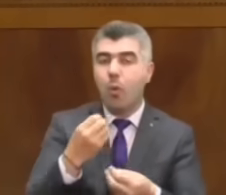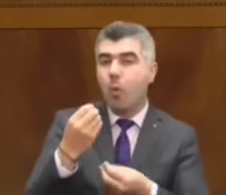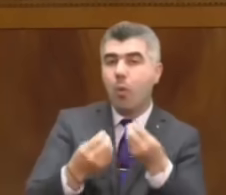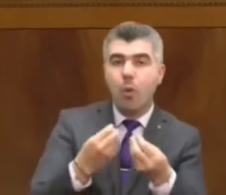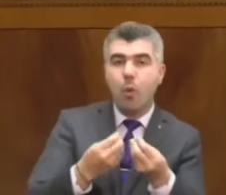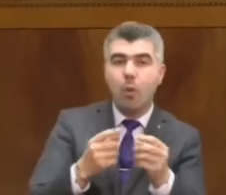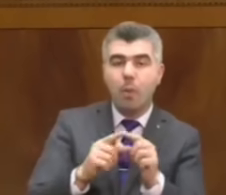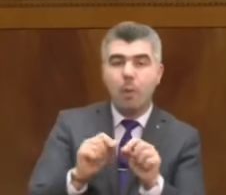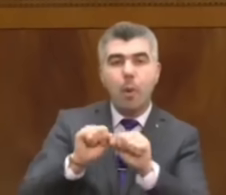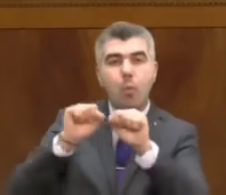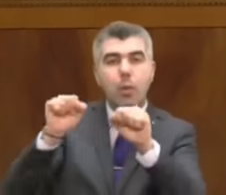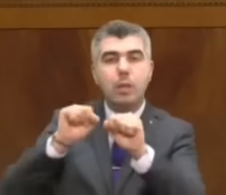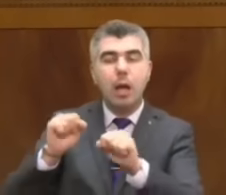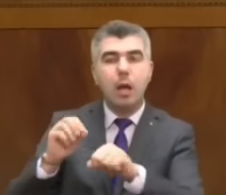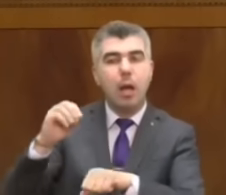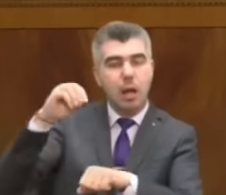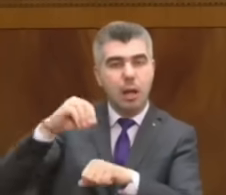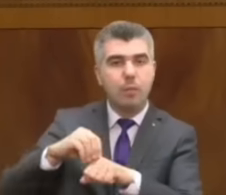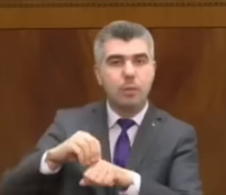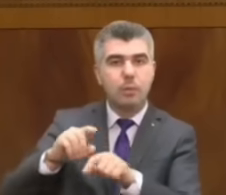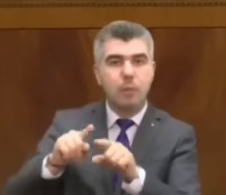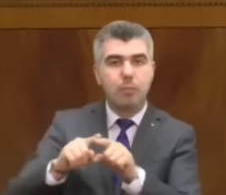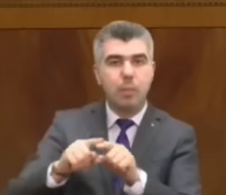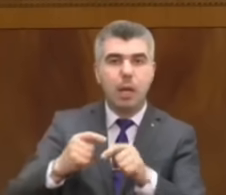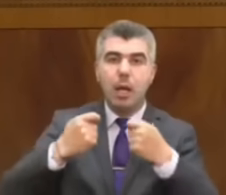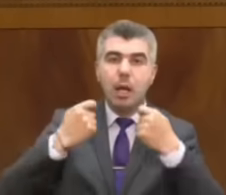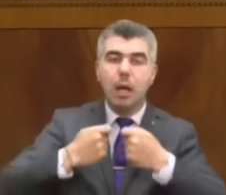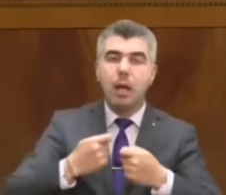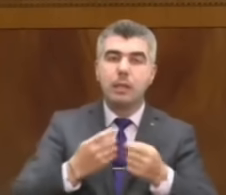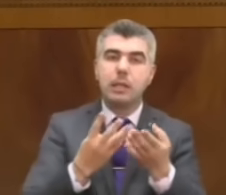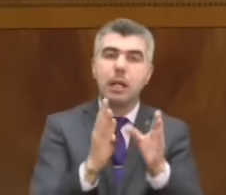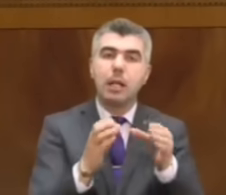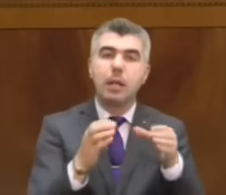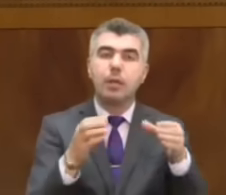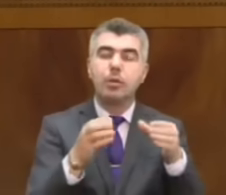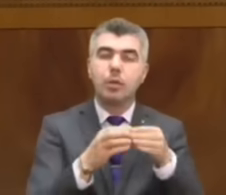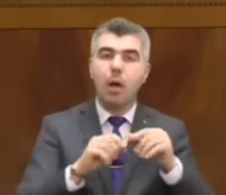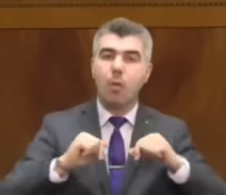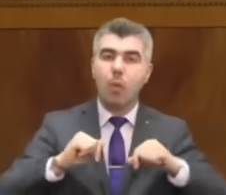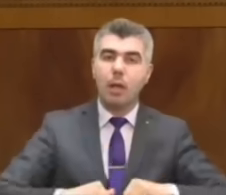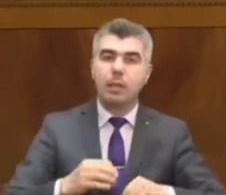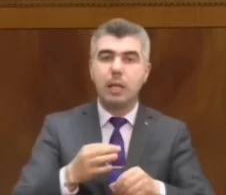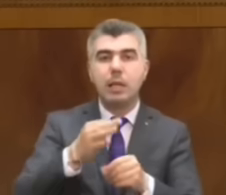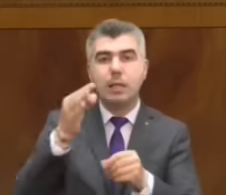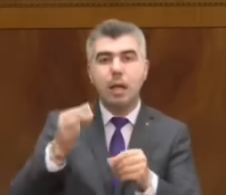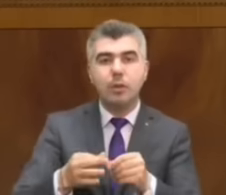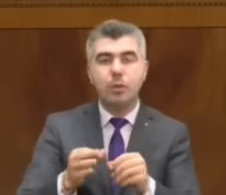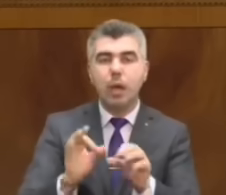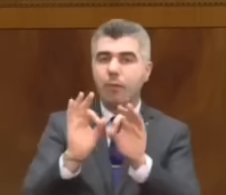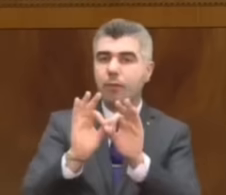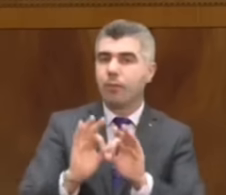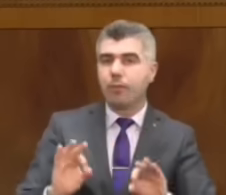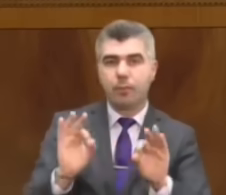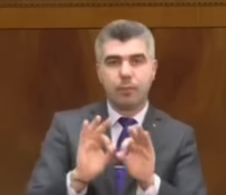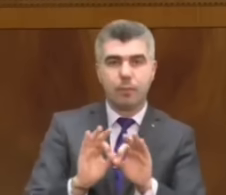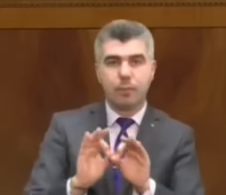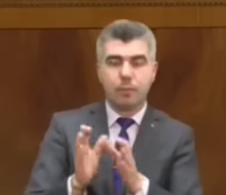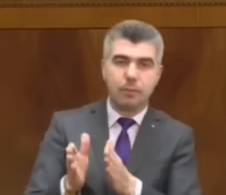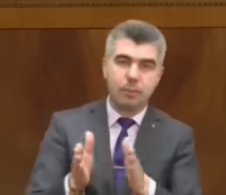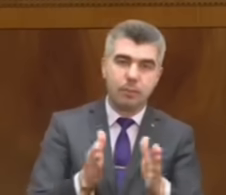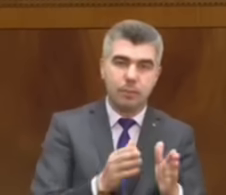يحتجوا، لانه اشرافكم كرئيس ديال اللجنه البين الوزاريه النتيجه في الواقع لا شيء.